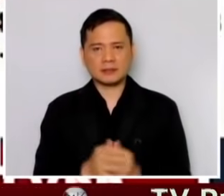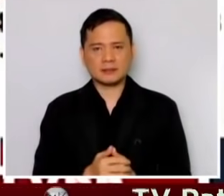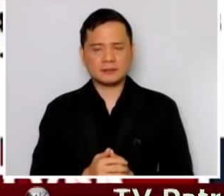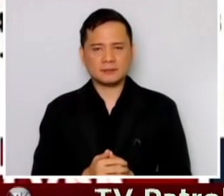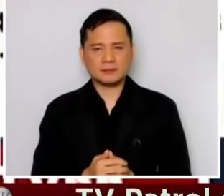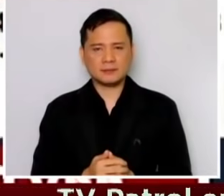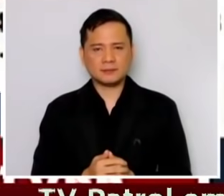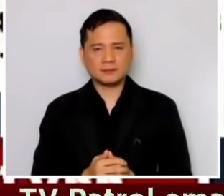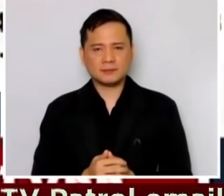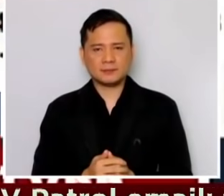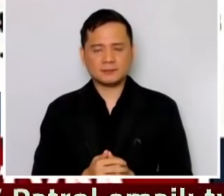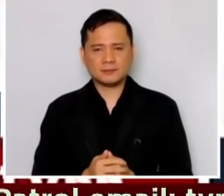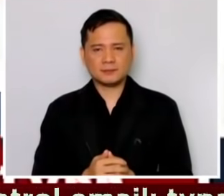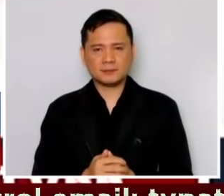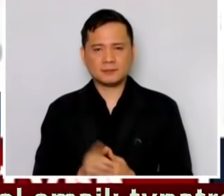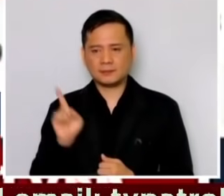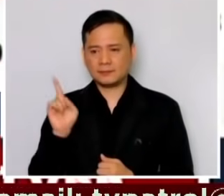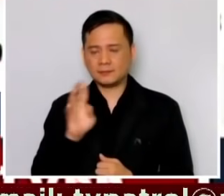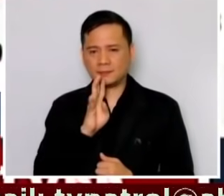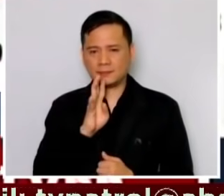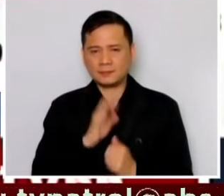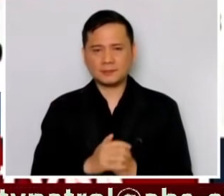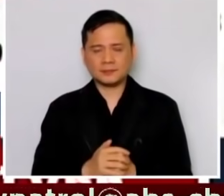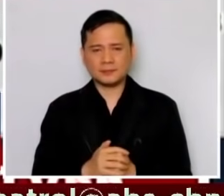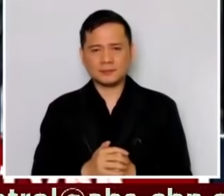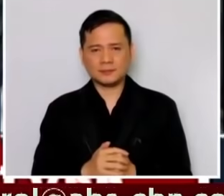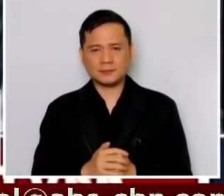Well, una-una, nagawa na po ng DOH ang